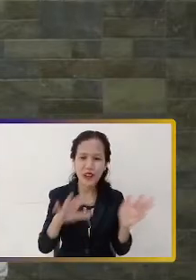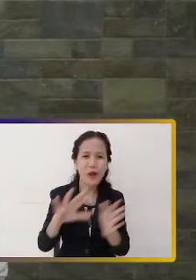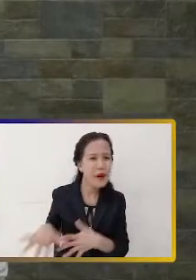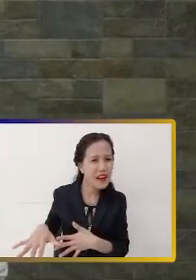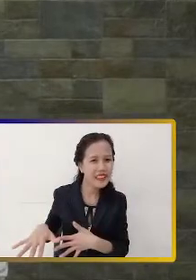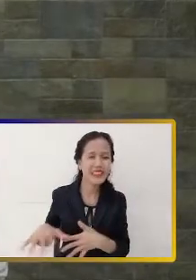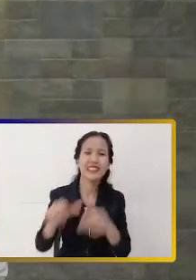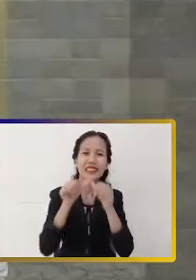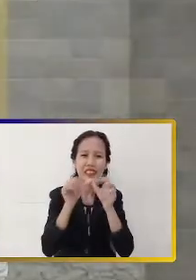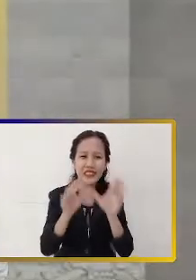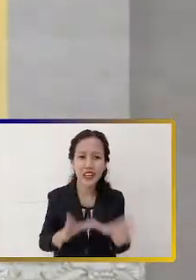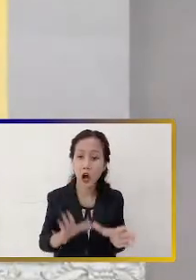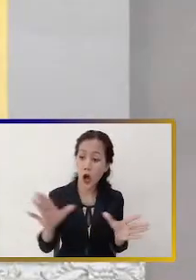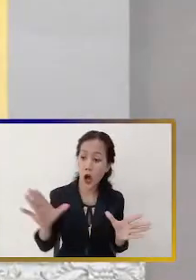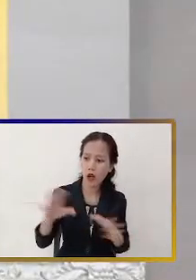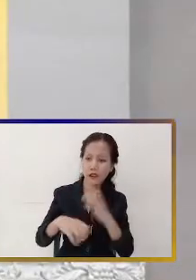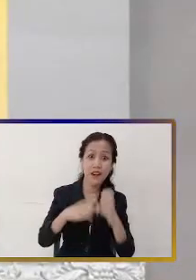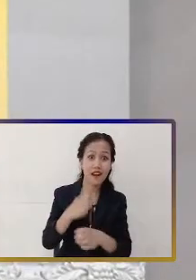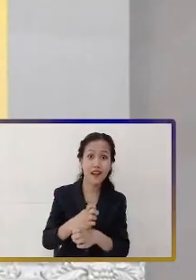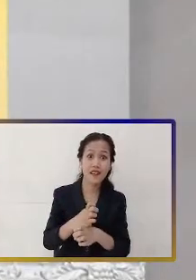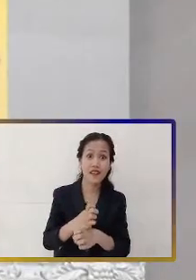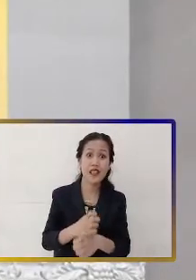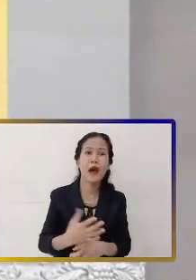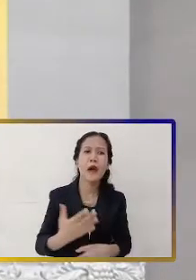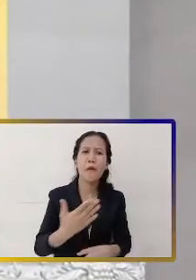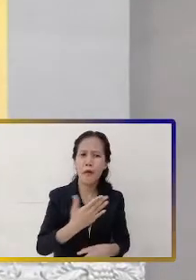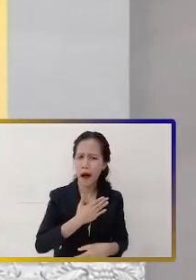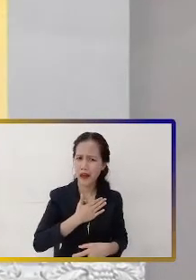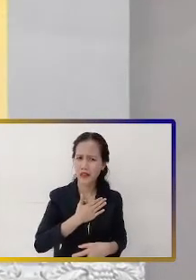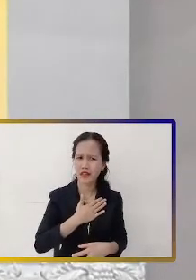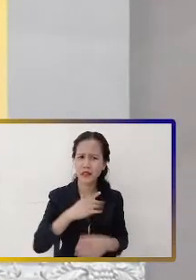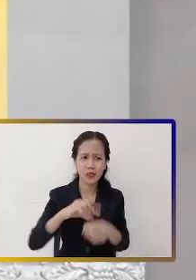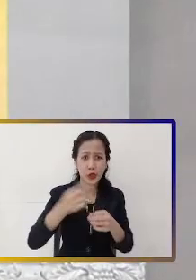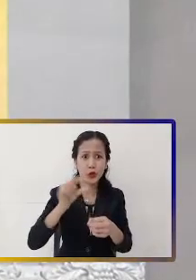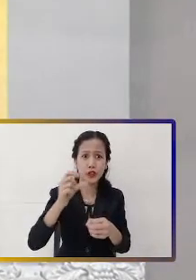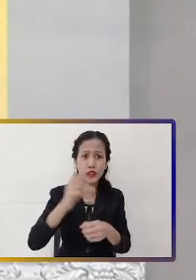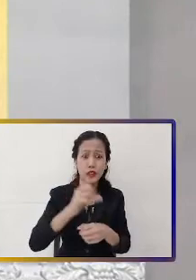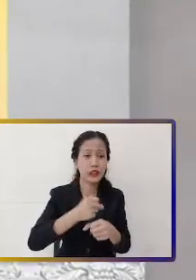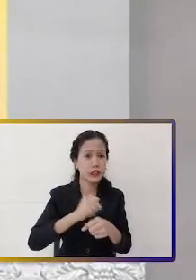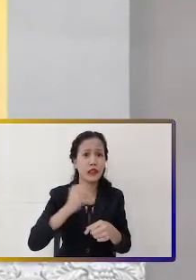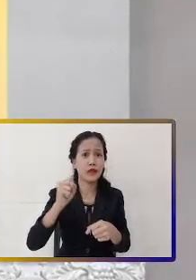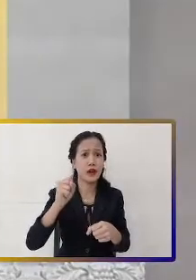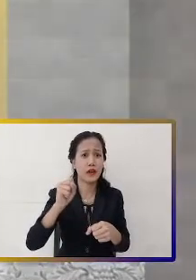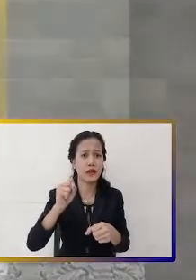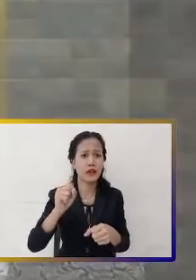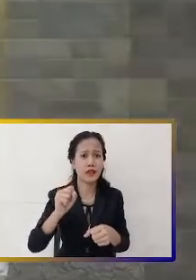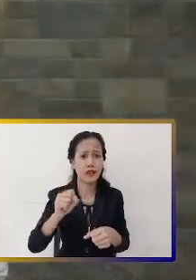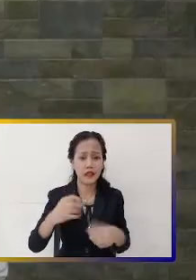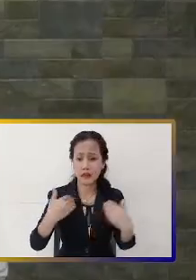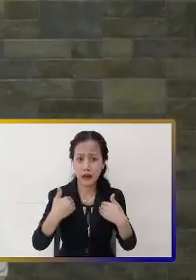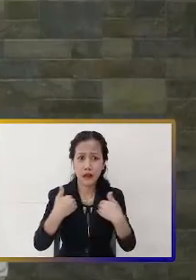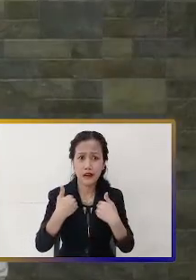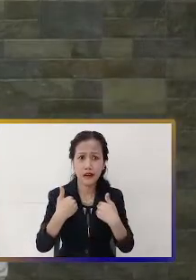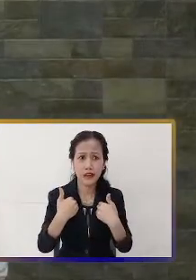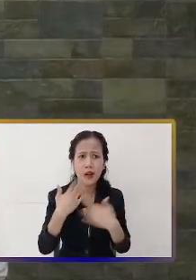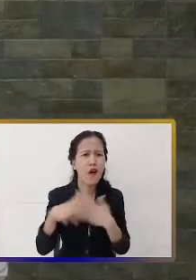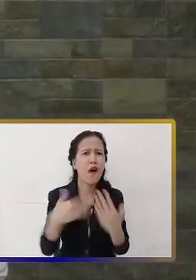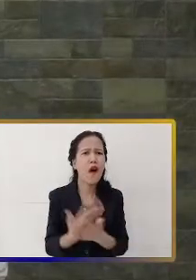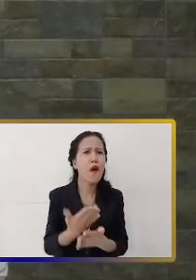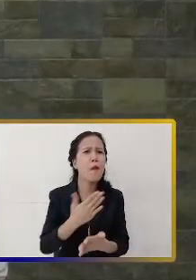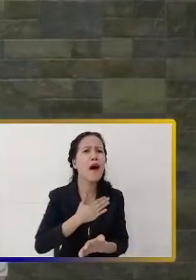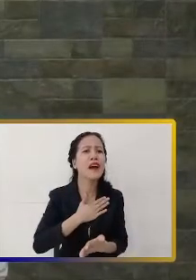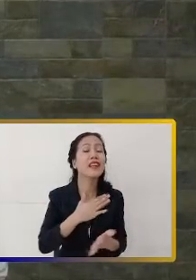The earth is mine and the fullness thereof, the gold, the silver, the cattle is mine.